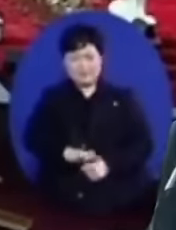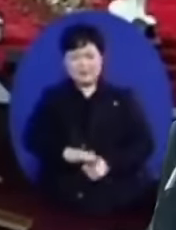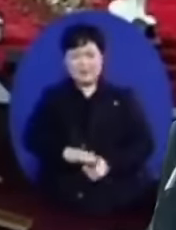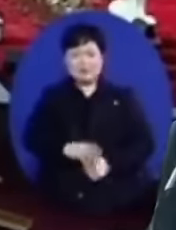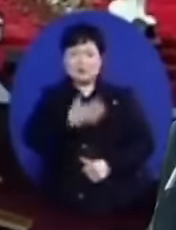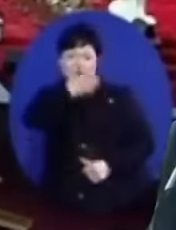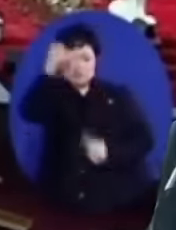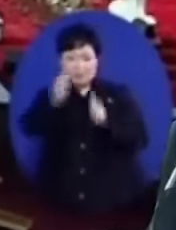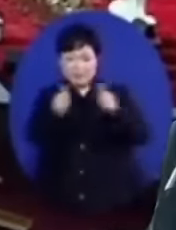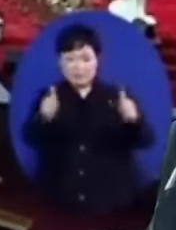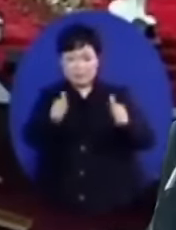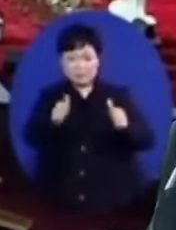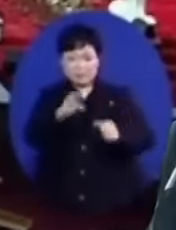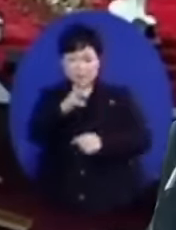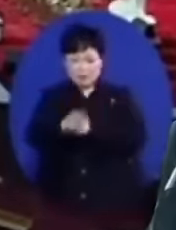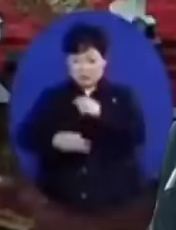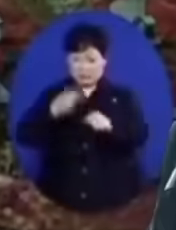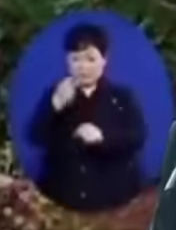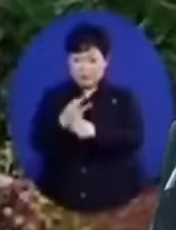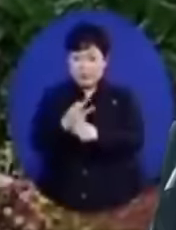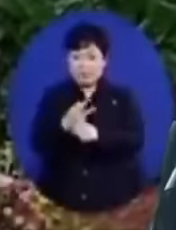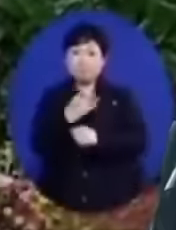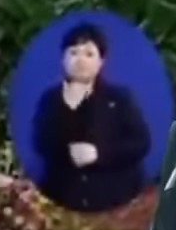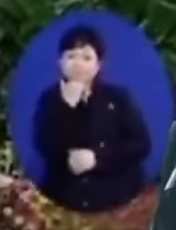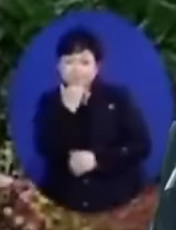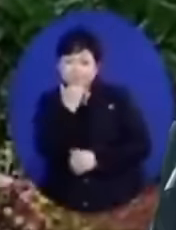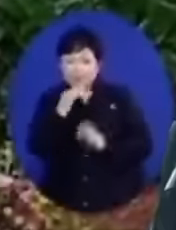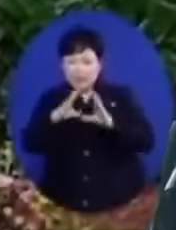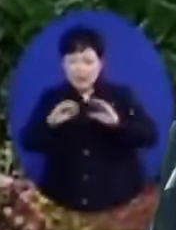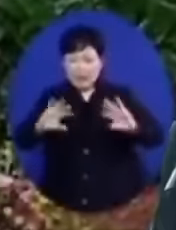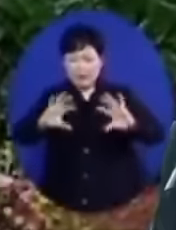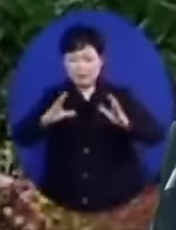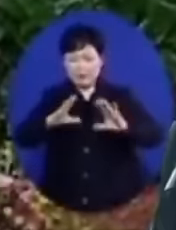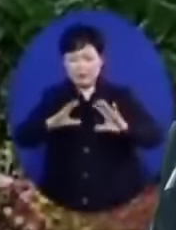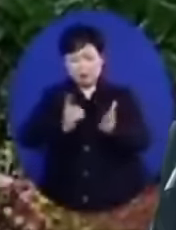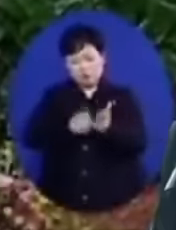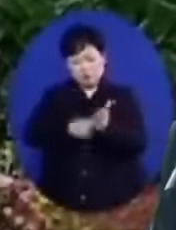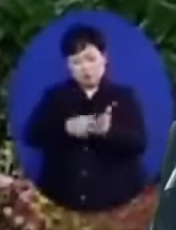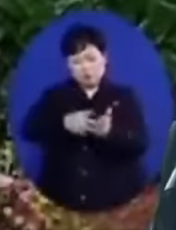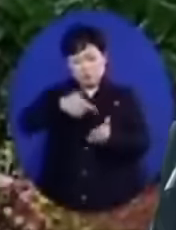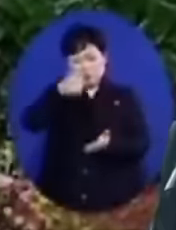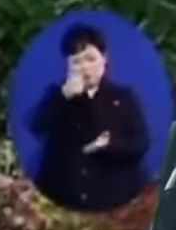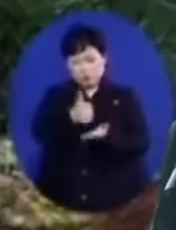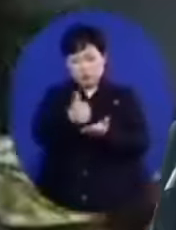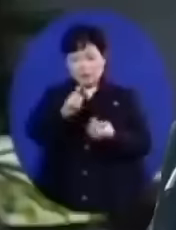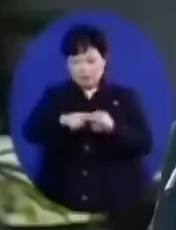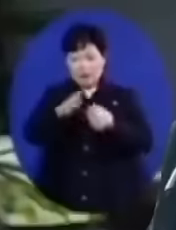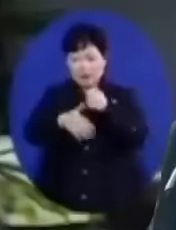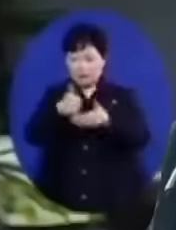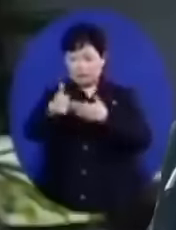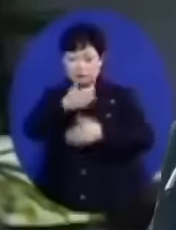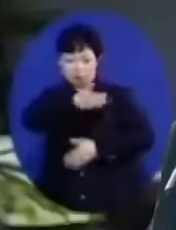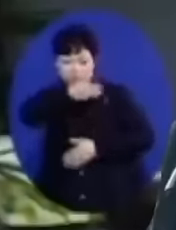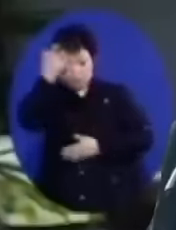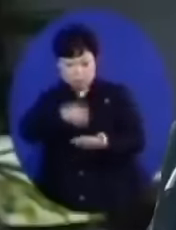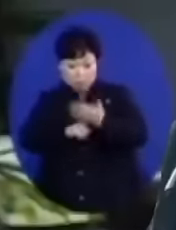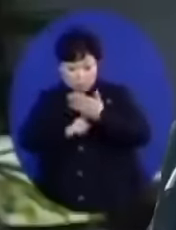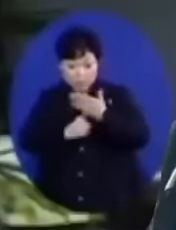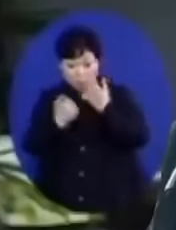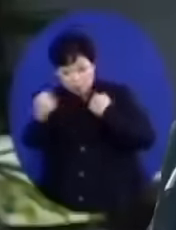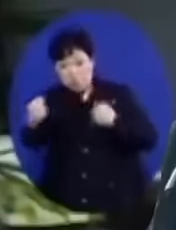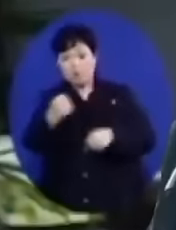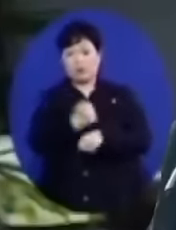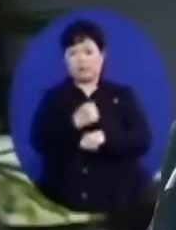무려 13년 동안 기다렸습니다. 애굽에 국무총리가 된 것을 하나님이 꿈으로 보여주었는데도 불구하고